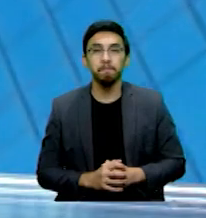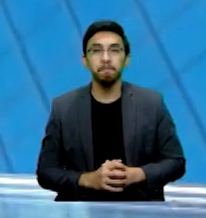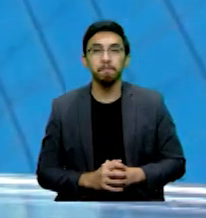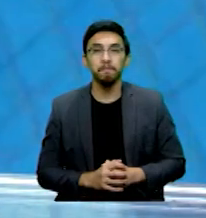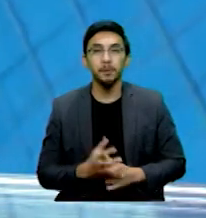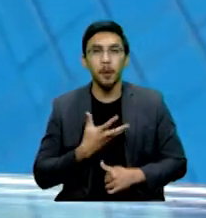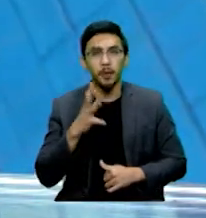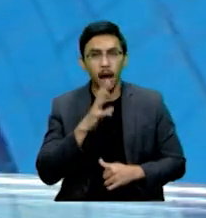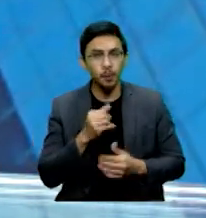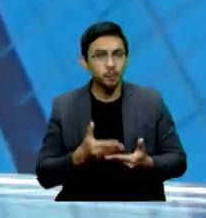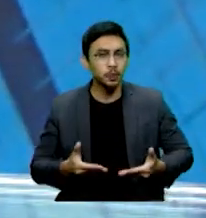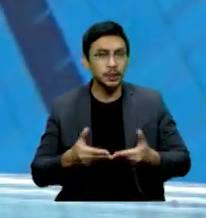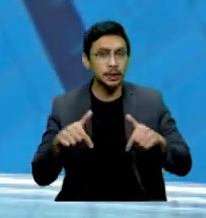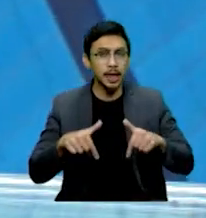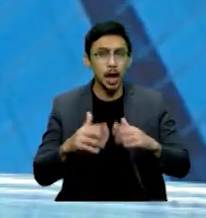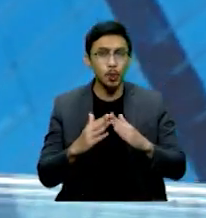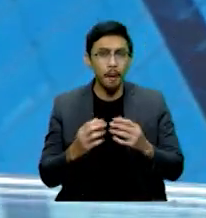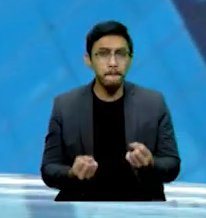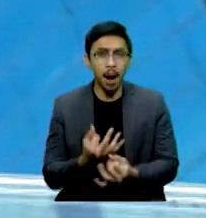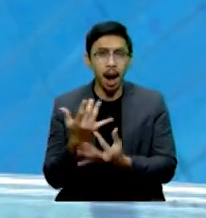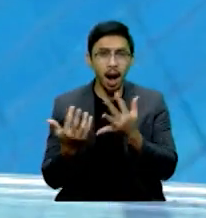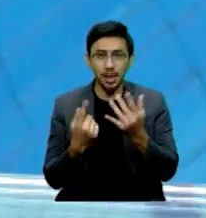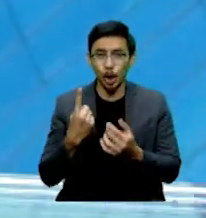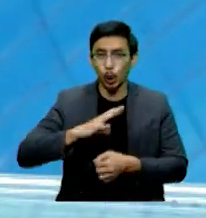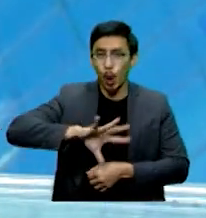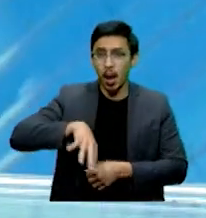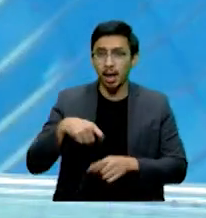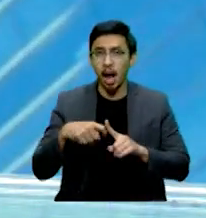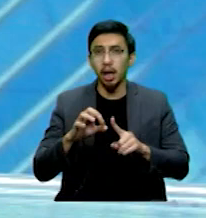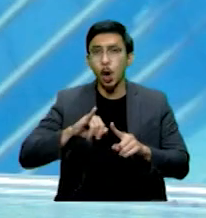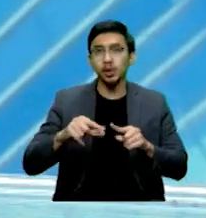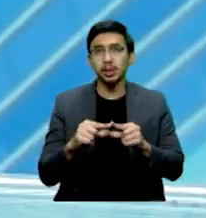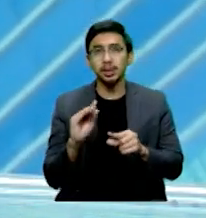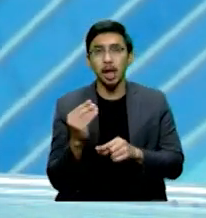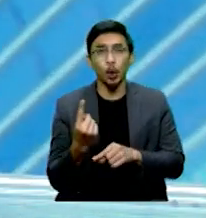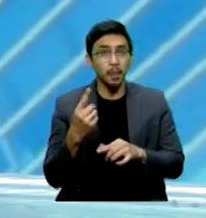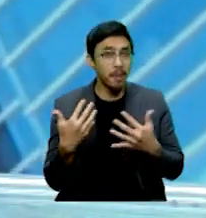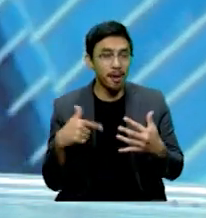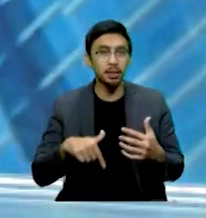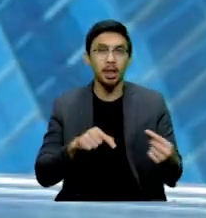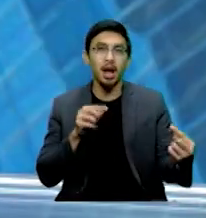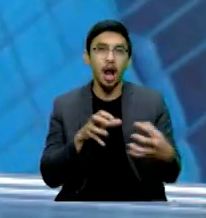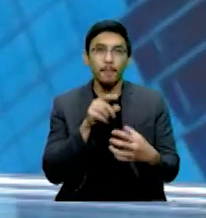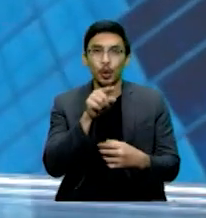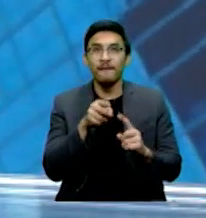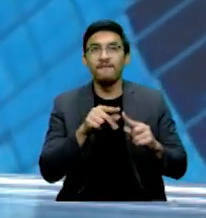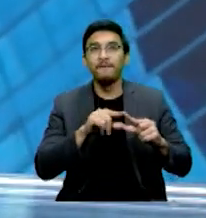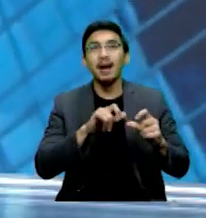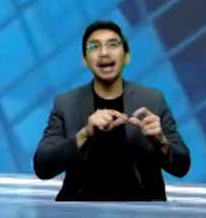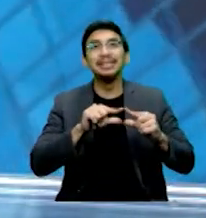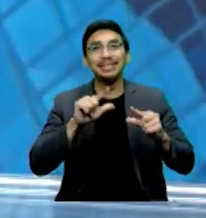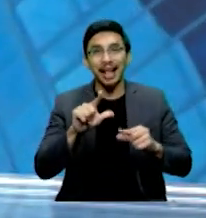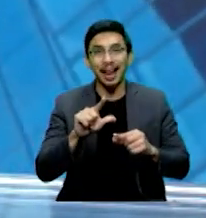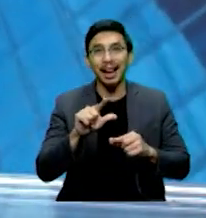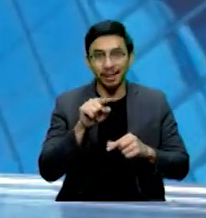Dan untuk mengetahui kondisi terkini kebakaran yang menewaskan satu keluarga di Koja, Jakarta Utara, sudah tergabung kami bersama dengan rekan